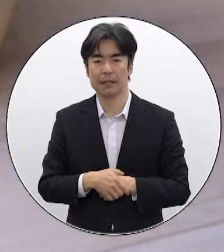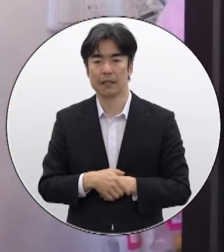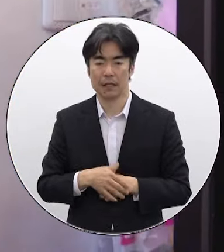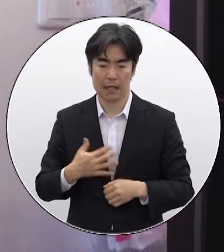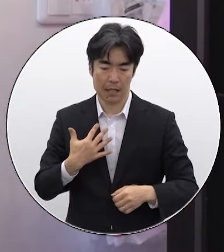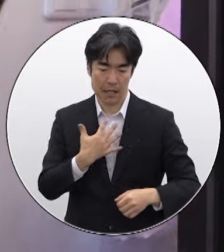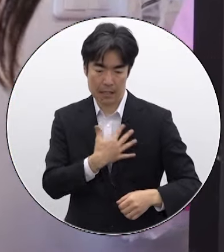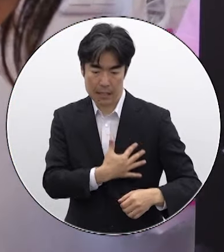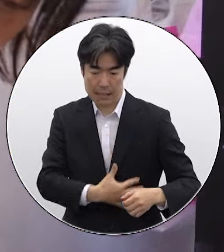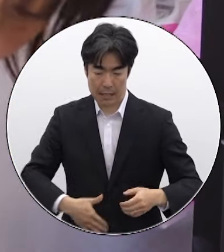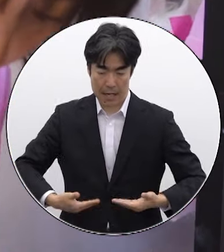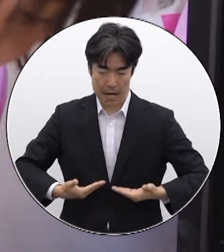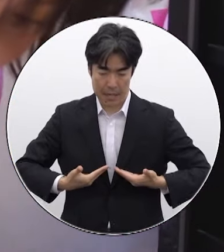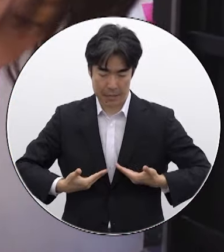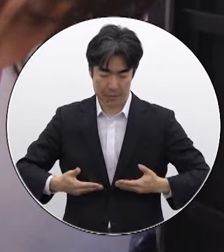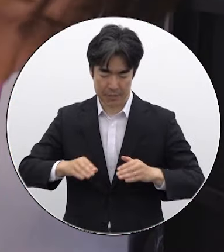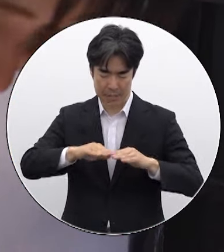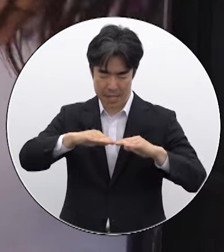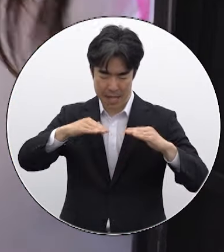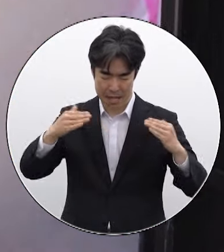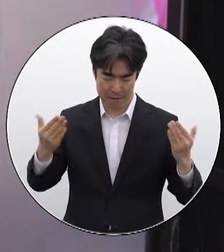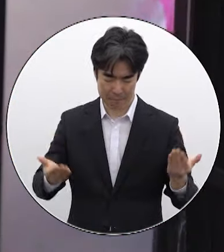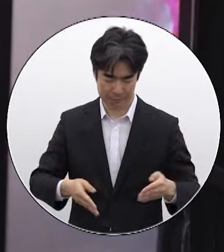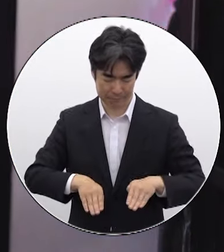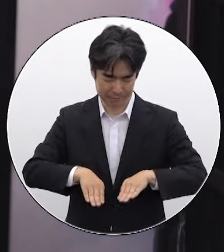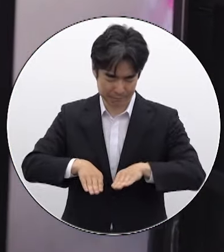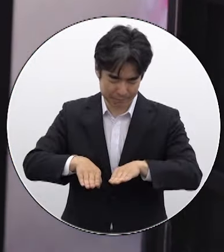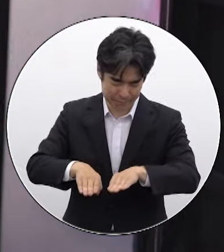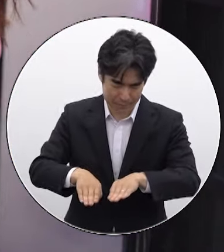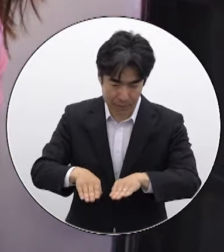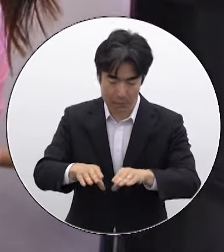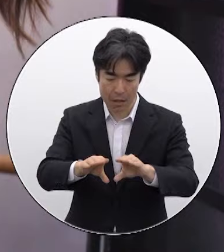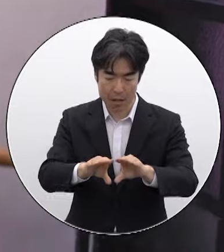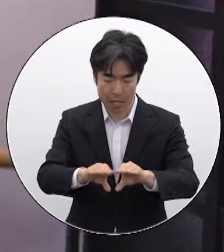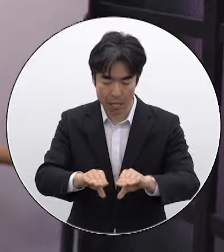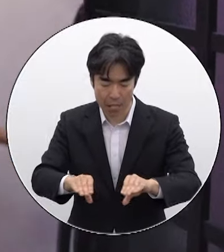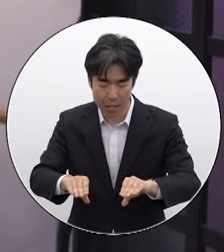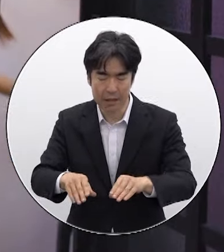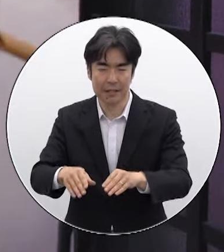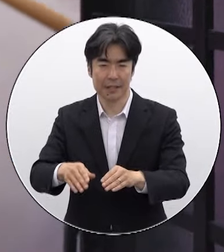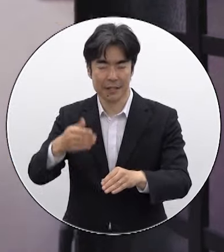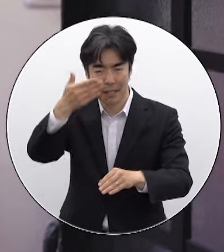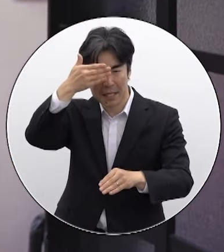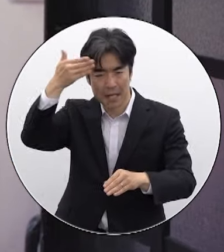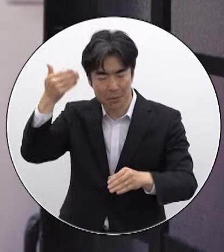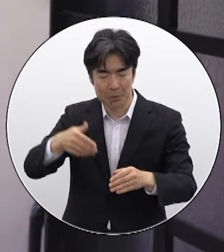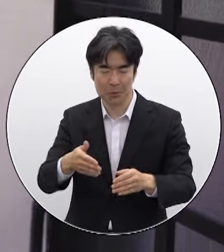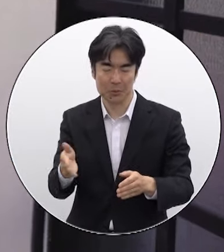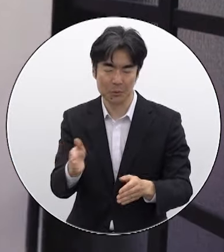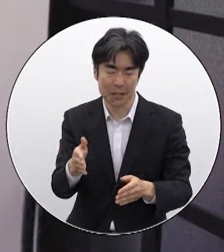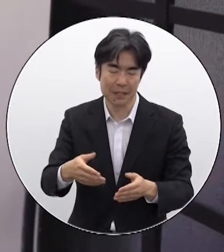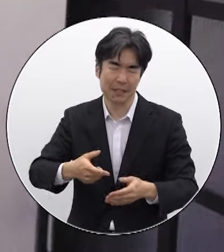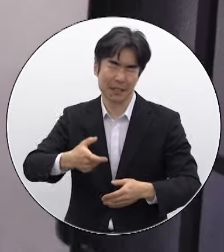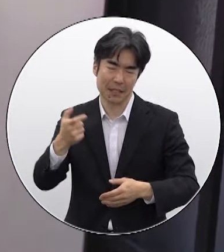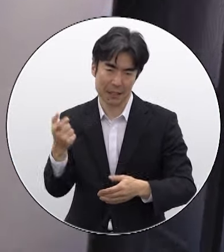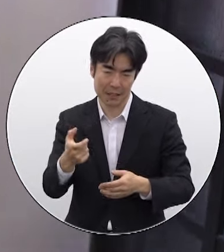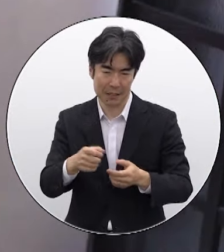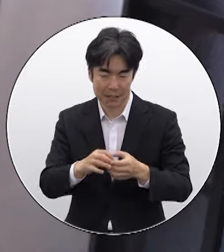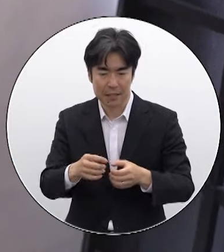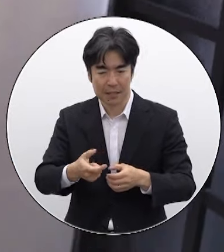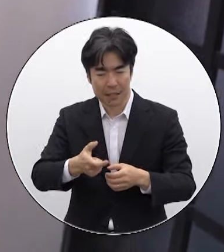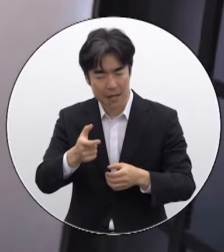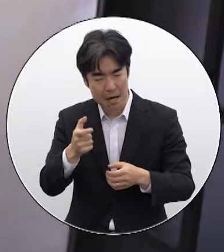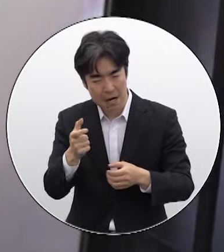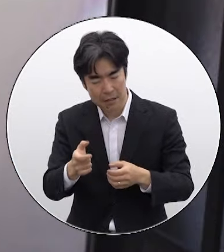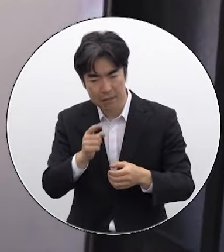。 体重かけてやっとちょっと押せるかなっていうぐらい硬いです。こんなにやっぱ